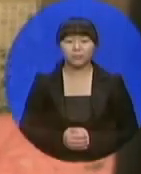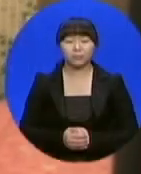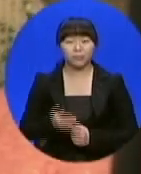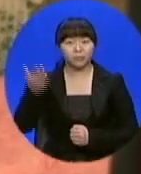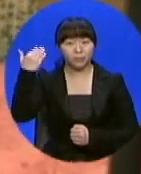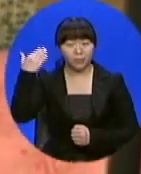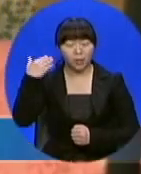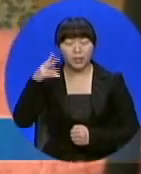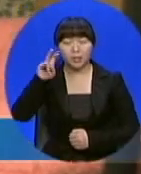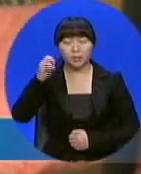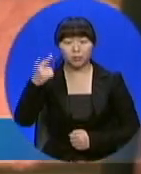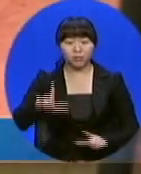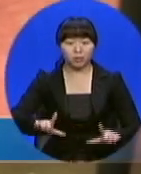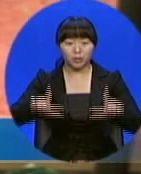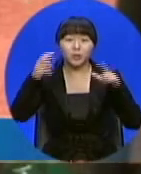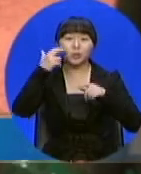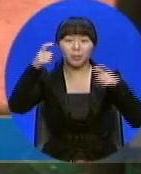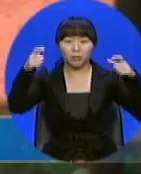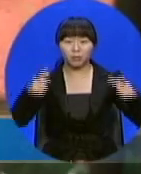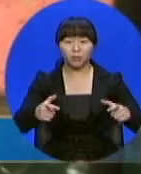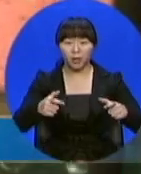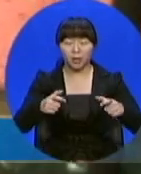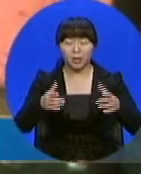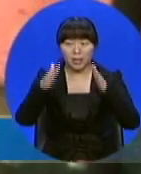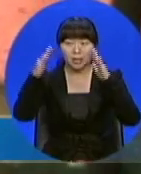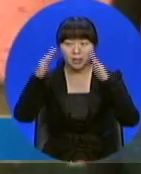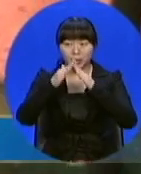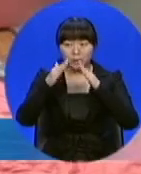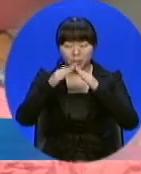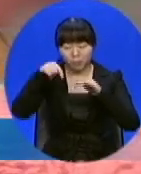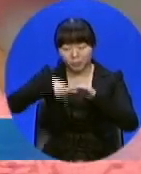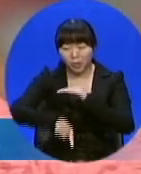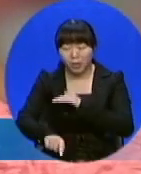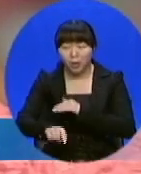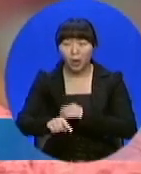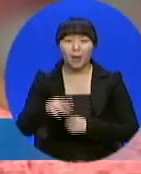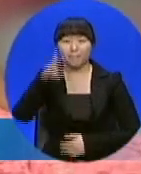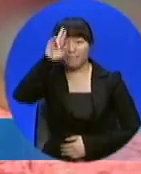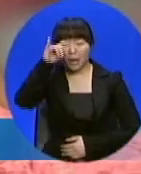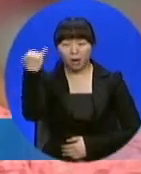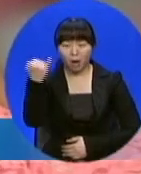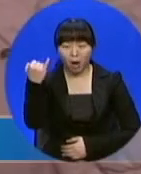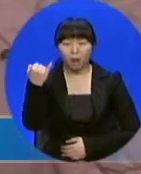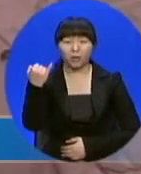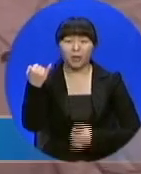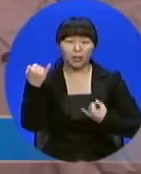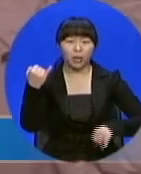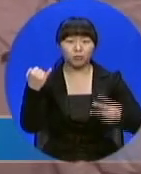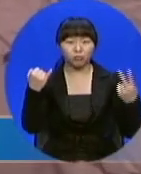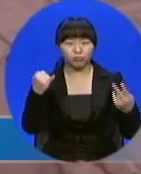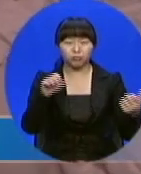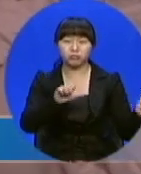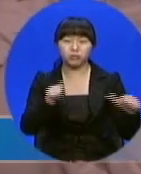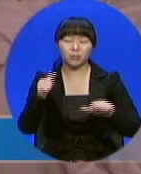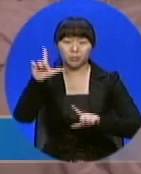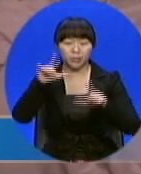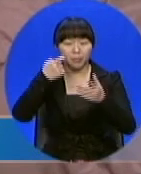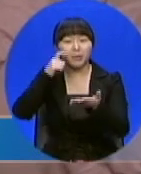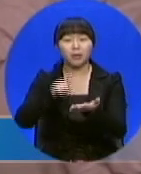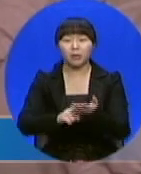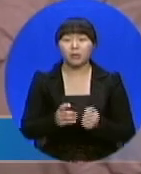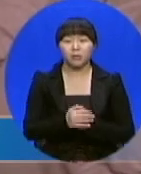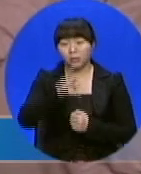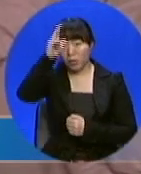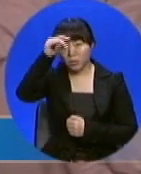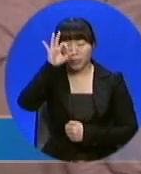지난달 26일 송파구의 단독주택 지하방에서 박모 씨와 두 딸이 나란히 누워 숨진 채 발견됐습니다.